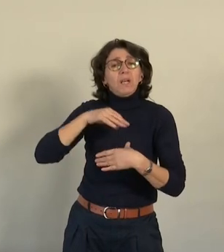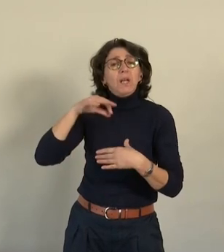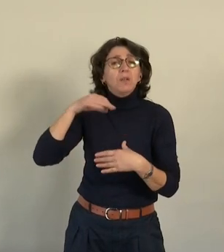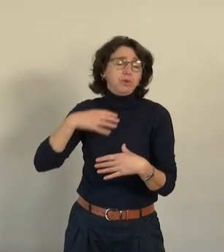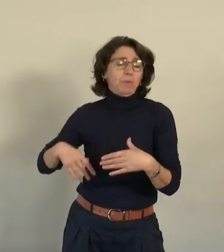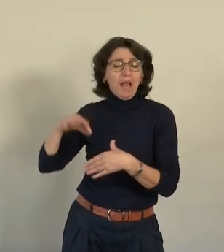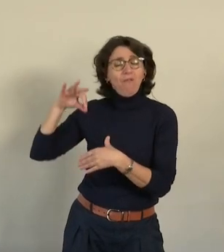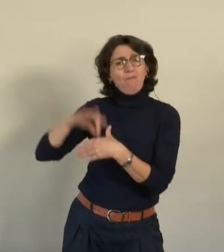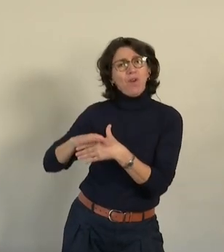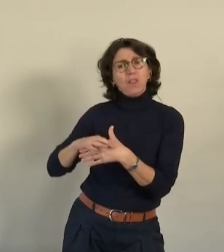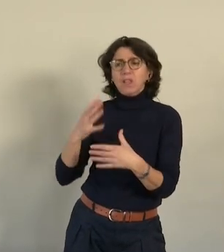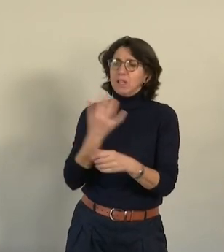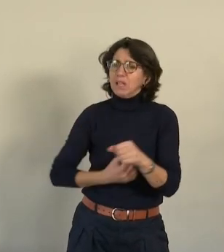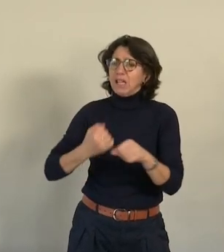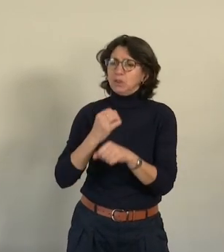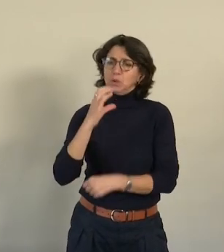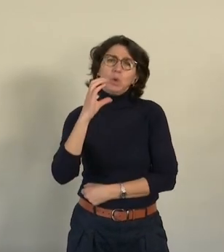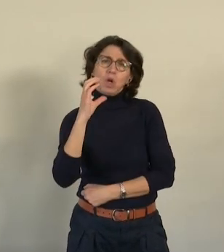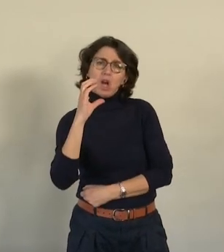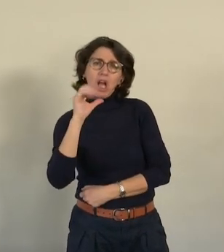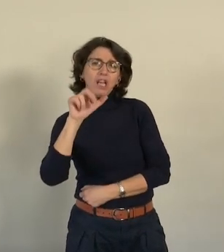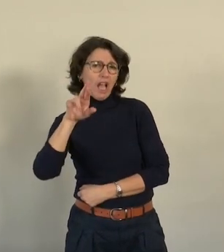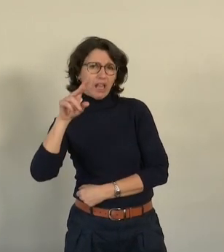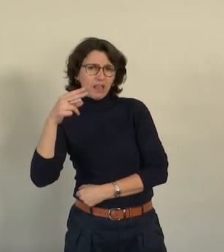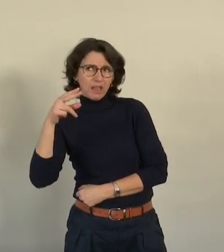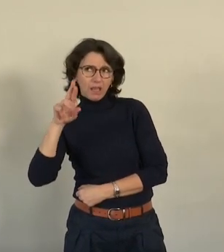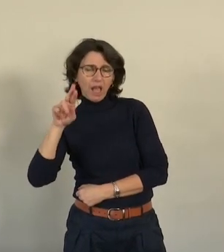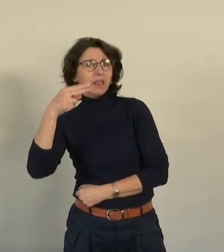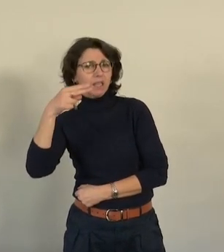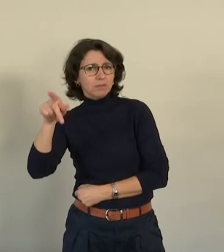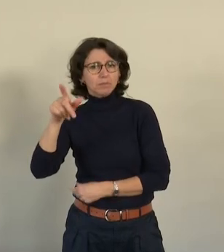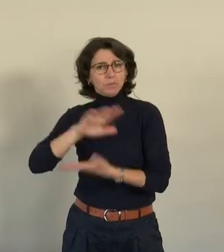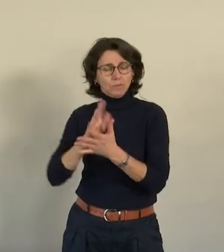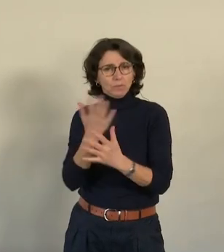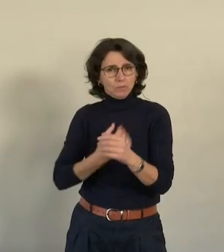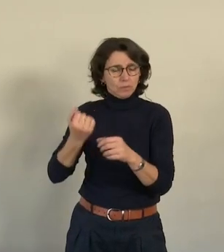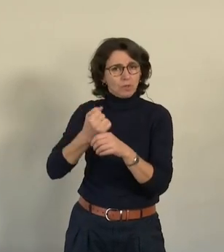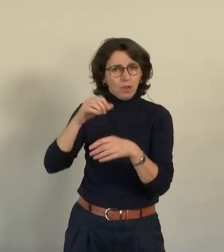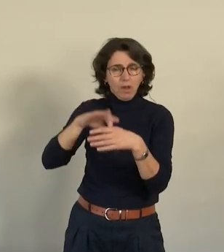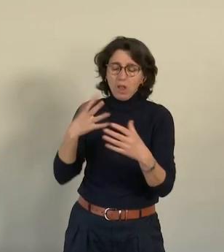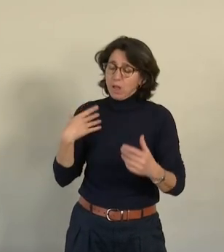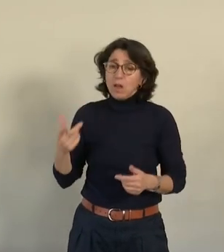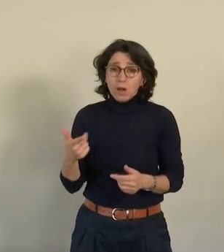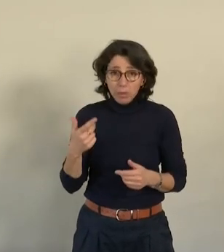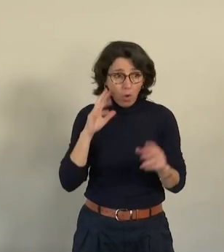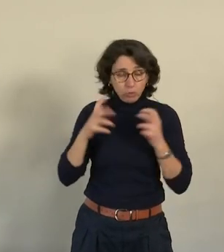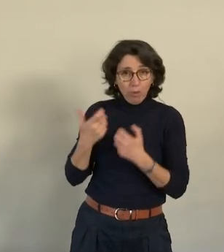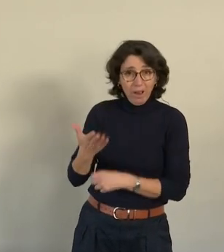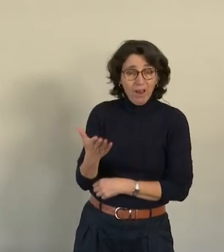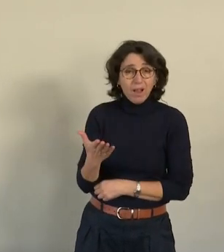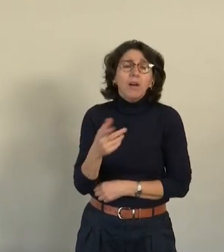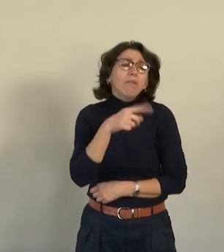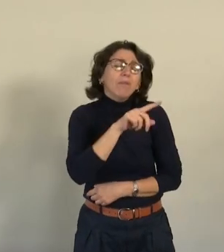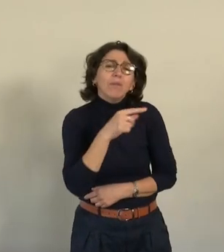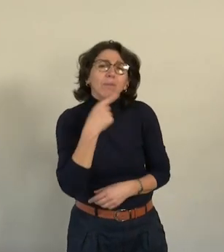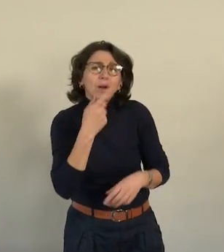qui reconnaît les résultats ça ça y ressemble parfaitement effectivement vous on a entendu parler de la monnaie